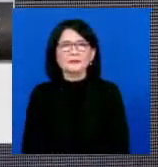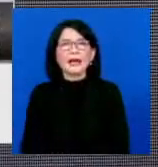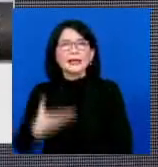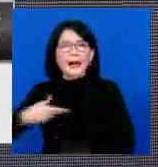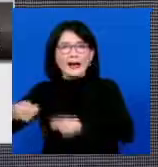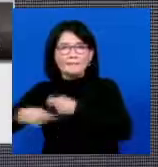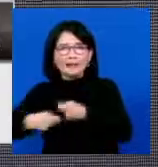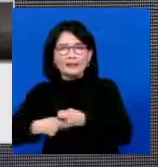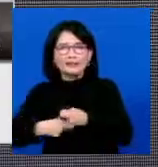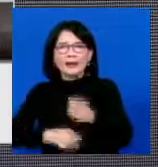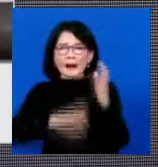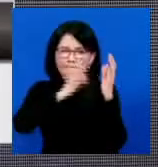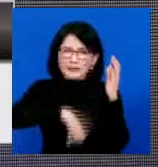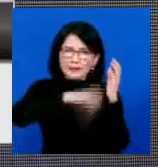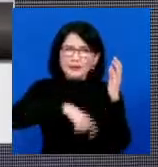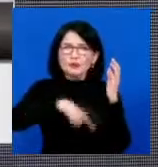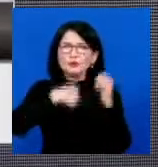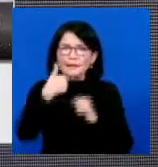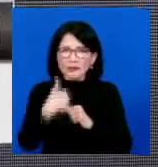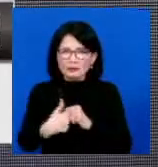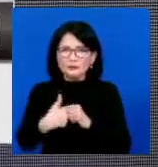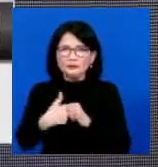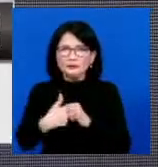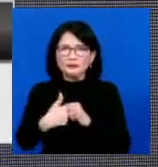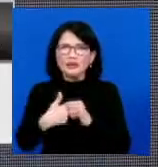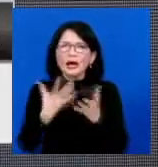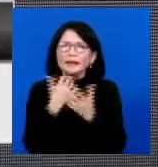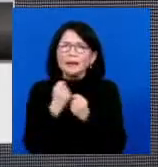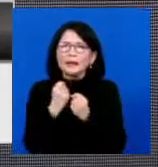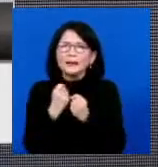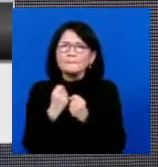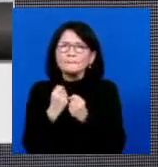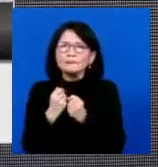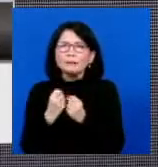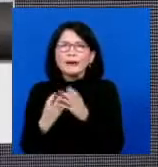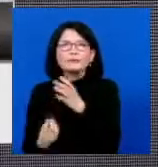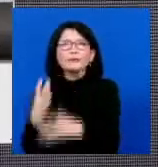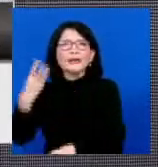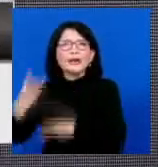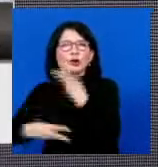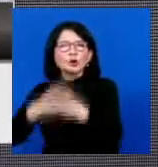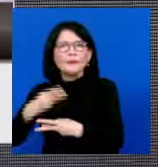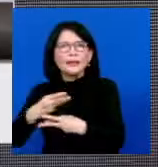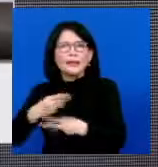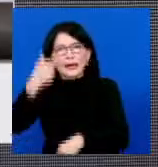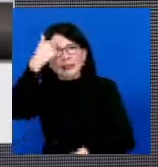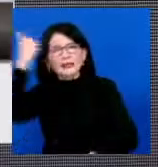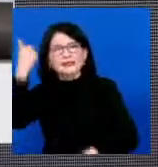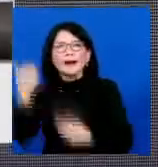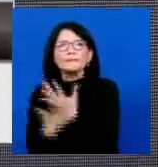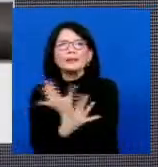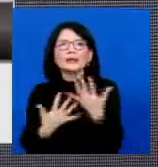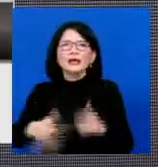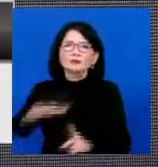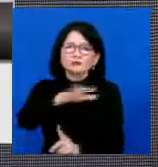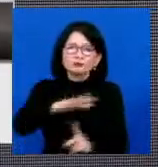potensi pertambangan itu secara baik kita berharap mendorong pertumbuhan ekonomi dan juga meningkatkan kecerdasan masyarakat di lingkungan